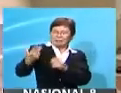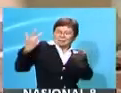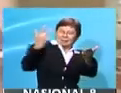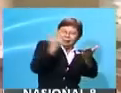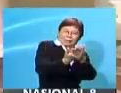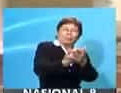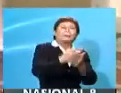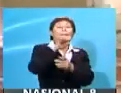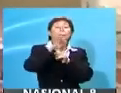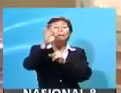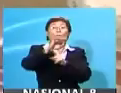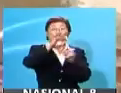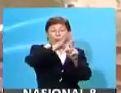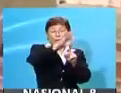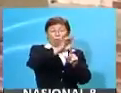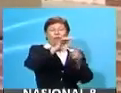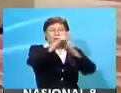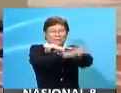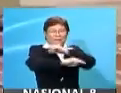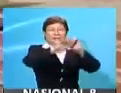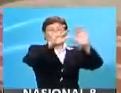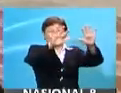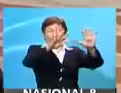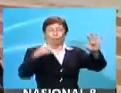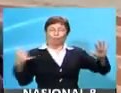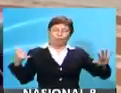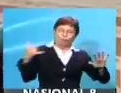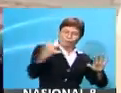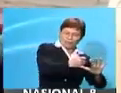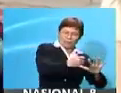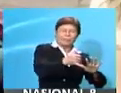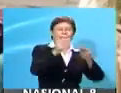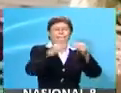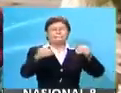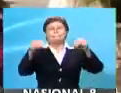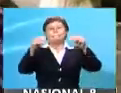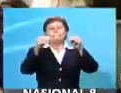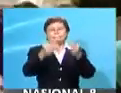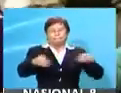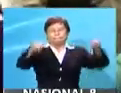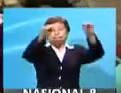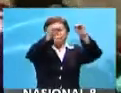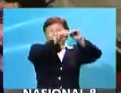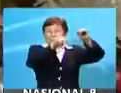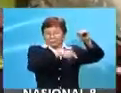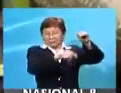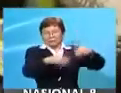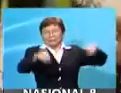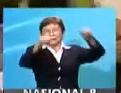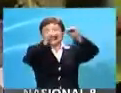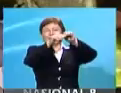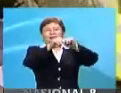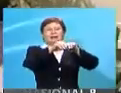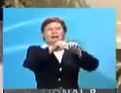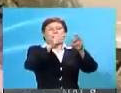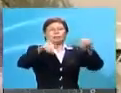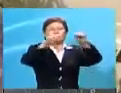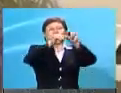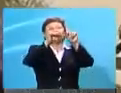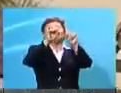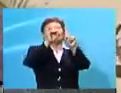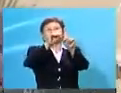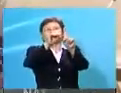negeri itu Pulau Pinang adalah negeri ke-10 yang disinggahi mereka manakala masjid lebuh Aceh adalah masjid ke-106 yang